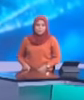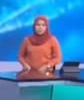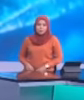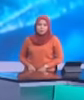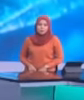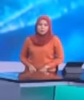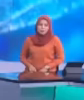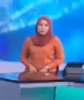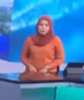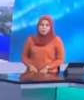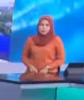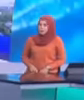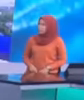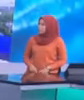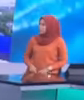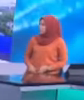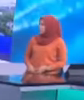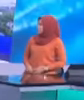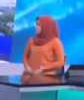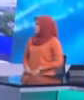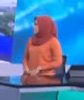Nawan lintas langsung